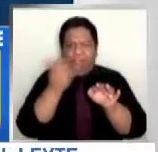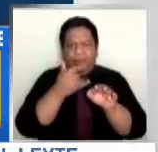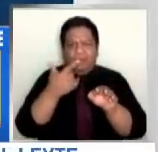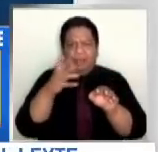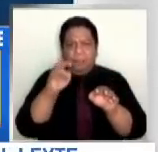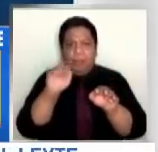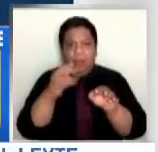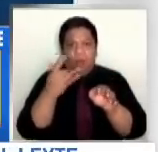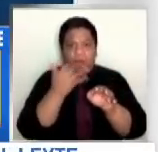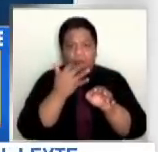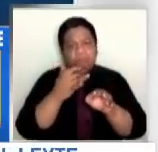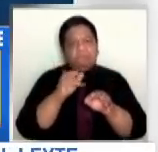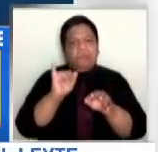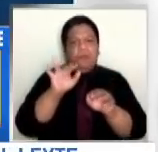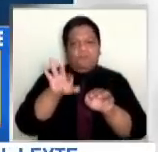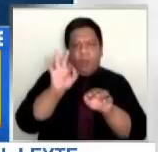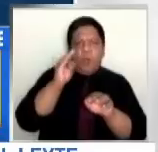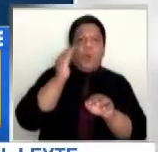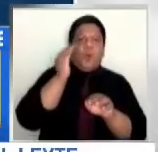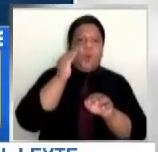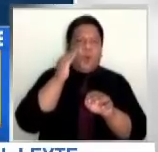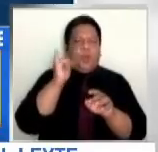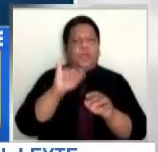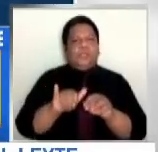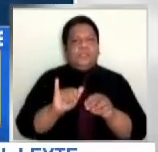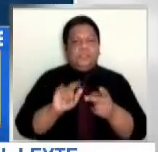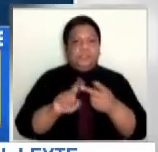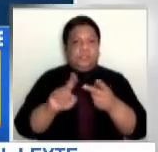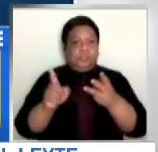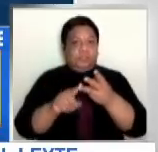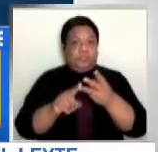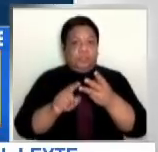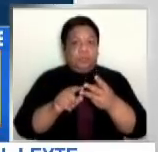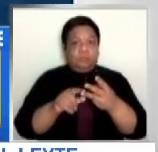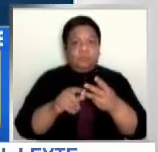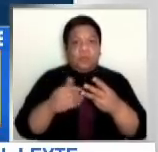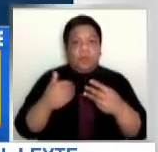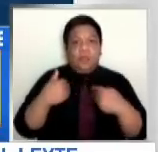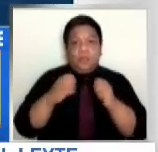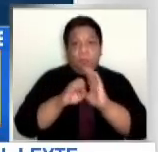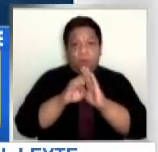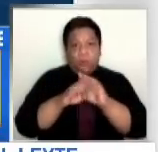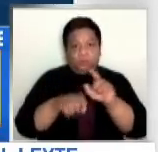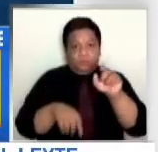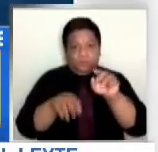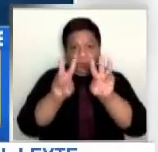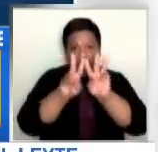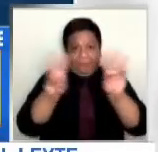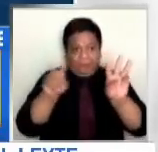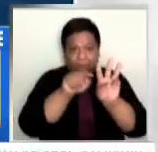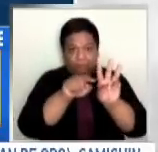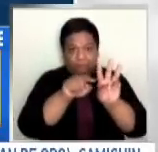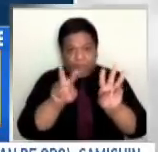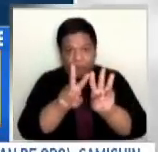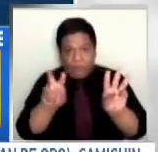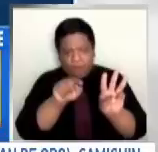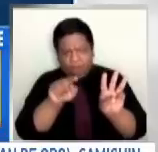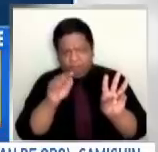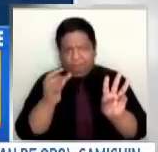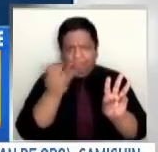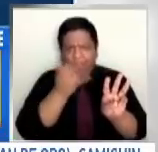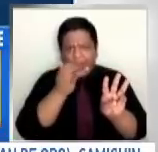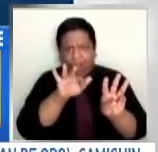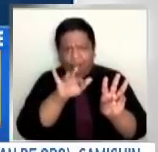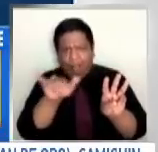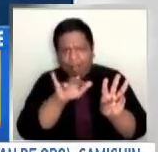website or email. Mm-hmm. Pangatlo, signed in ang misspelling sa URL na natanggap mo sa email. This may lead you actually